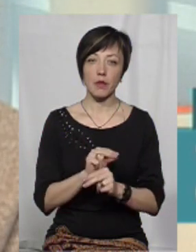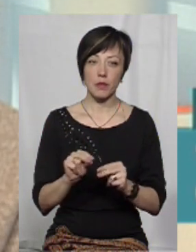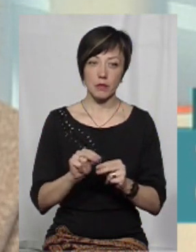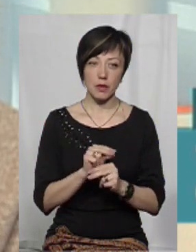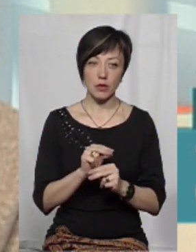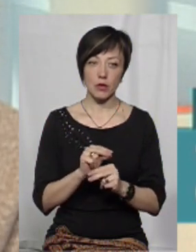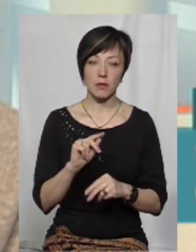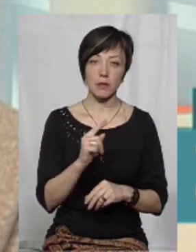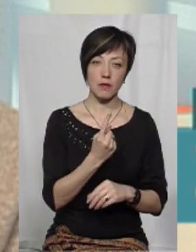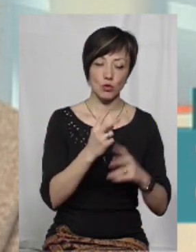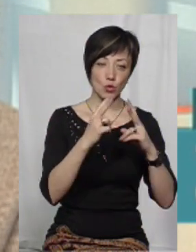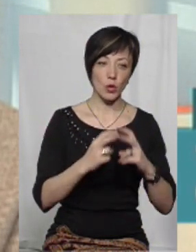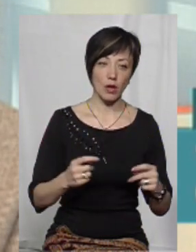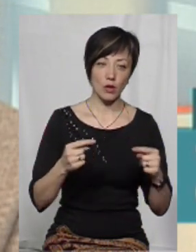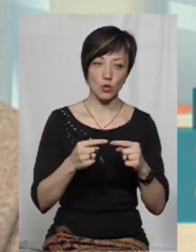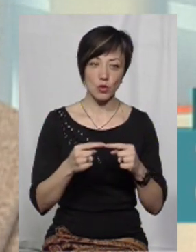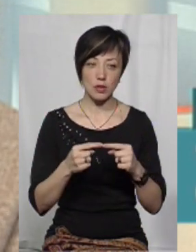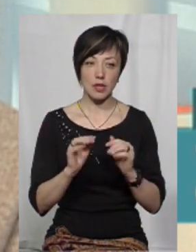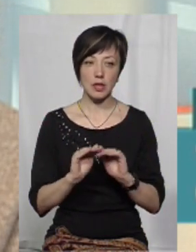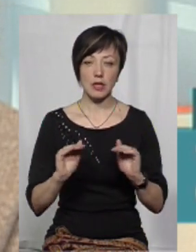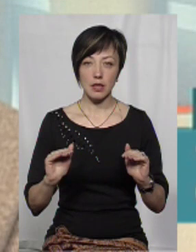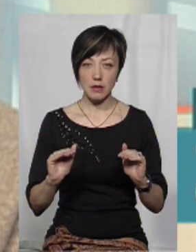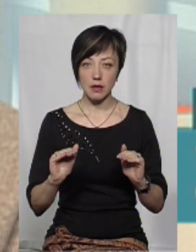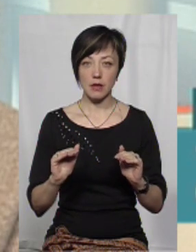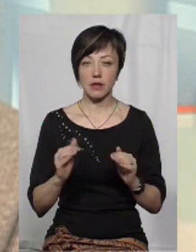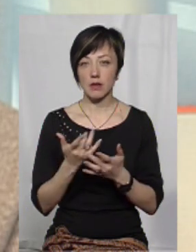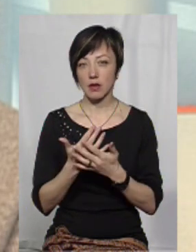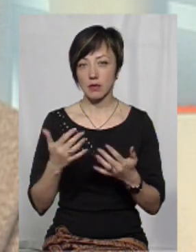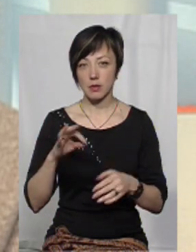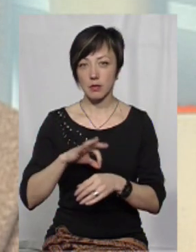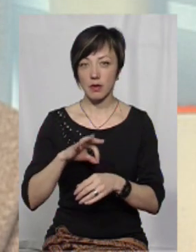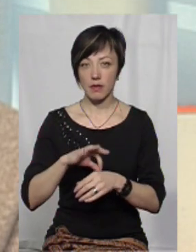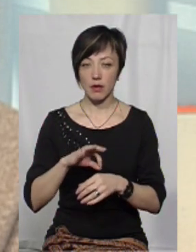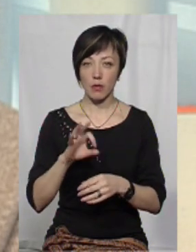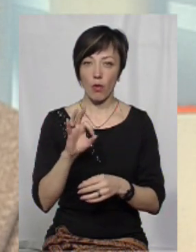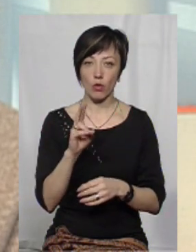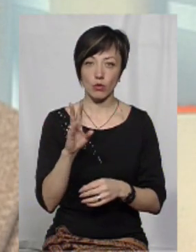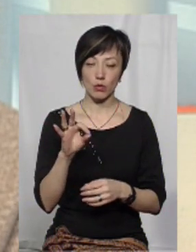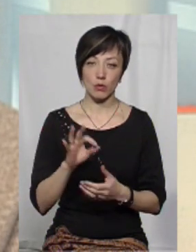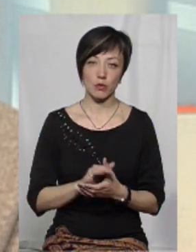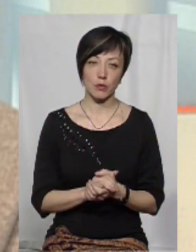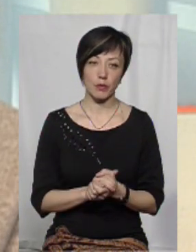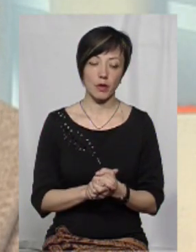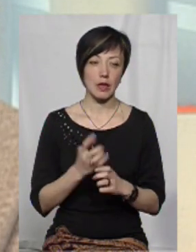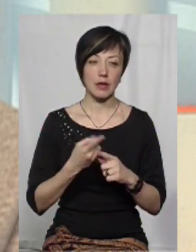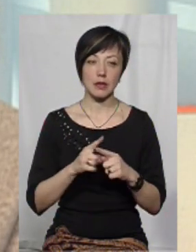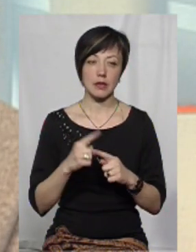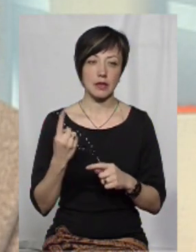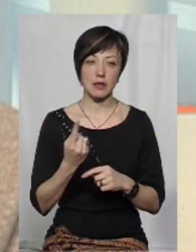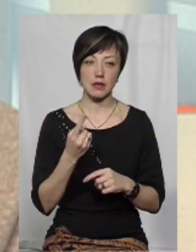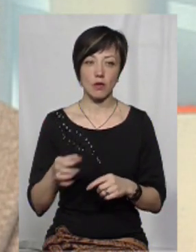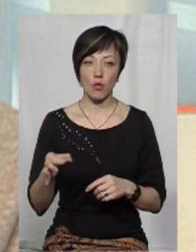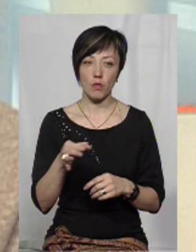терапию, первичную диагностику дети с солидными опухолями. Угу. Вот, но это единственная у